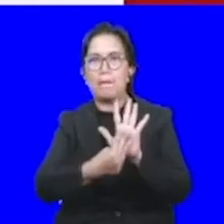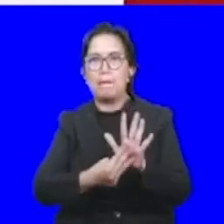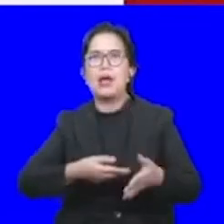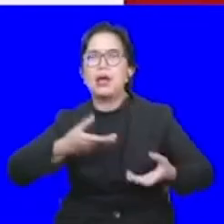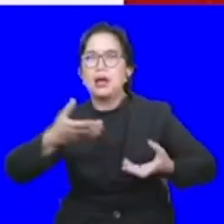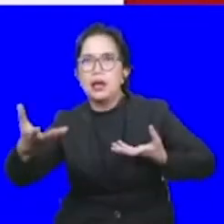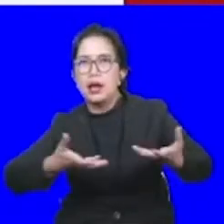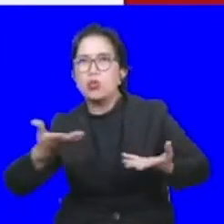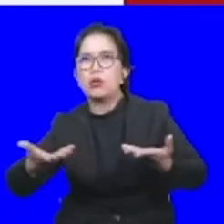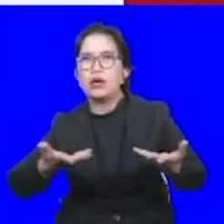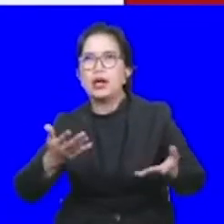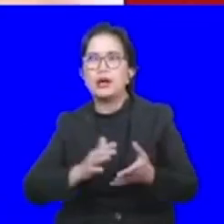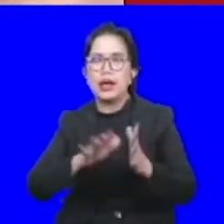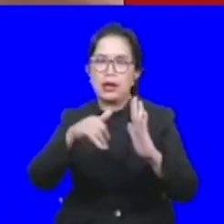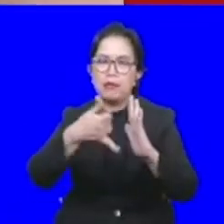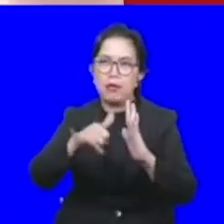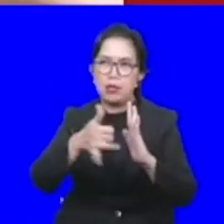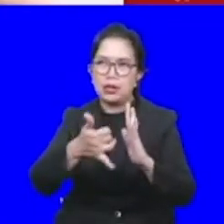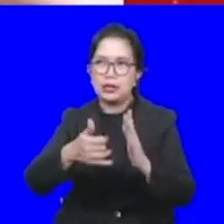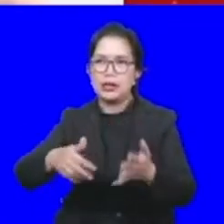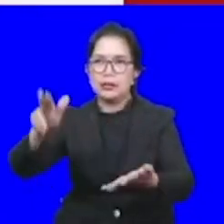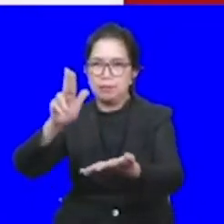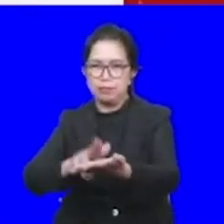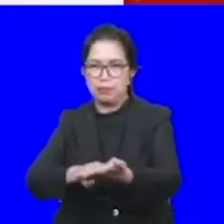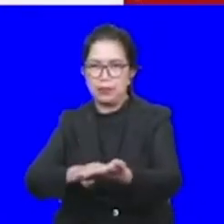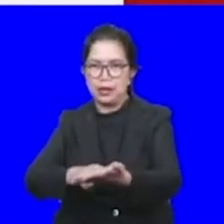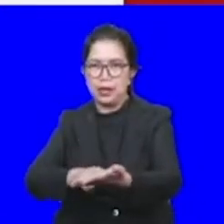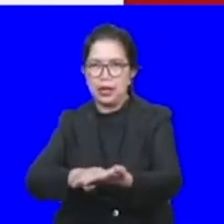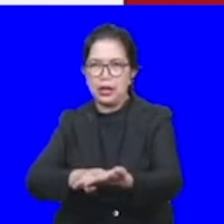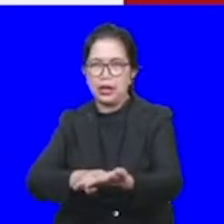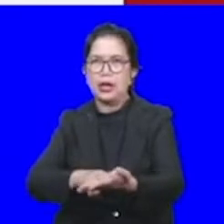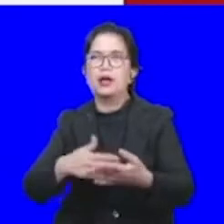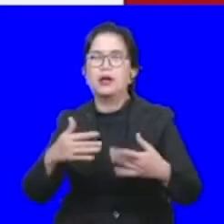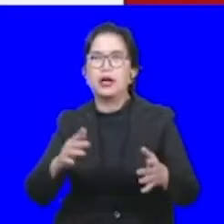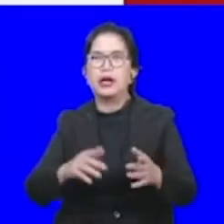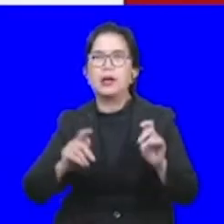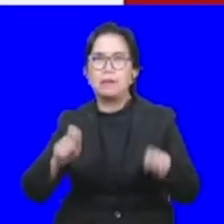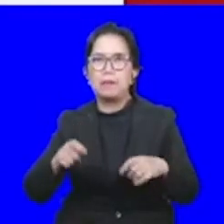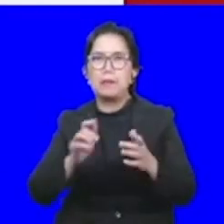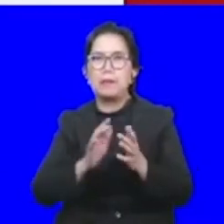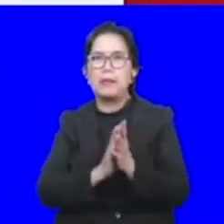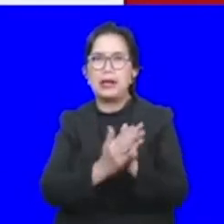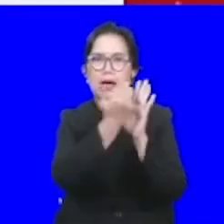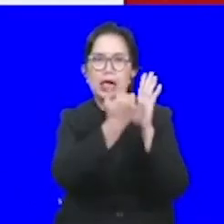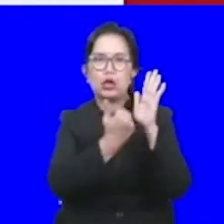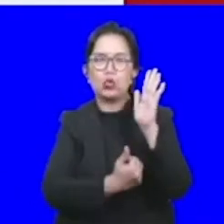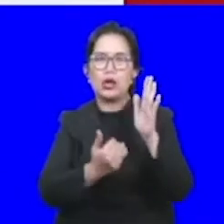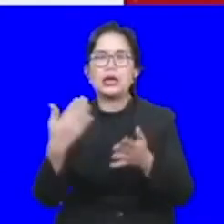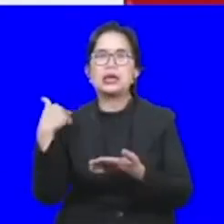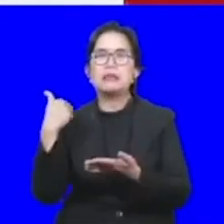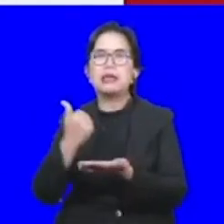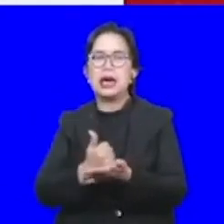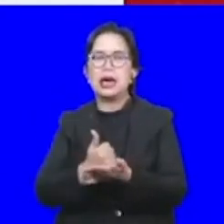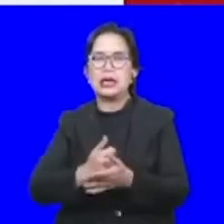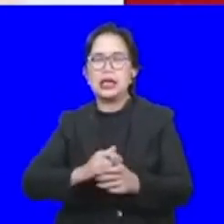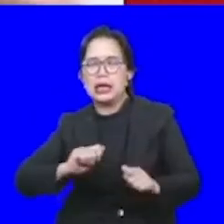melakukan revaluasi dan approval ini secara extra Ordinary dengan menggunakan emergency usut reasons dimana ini